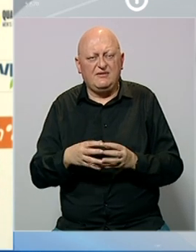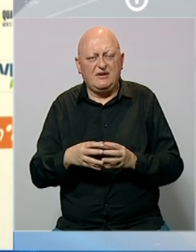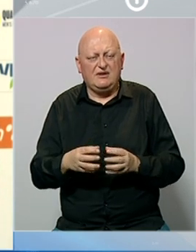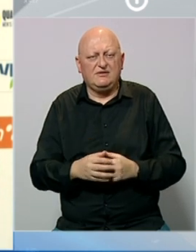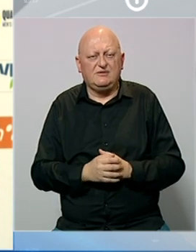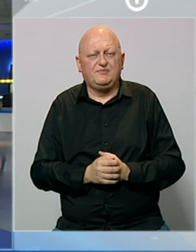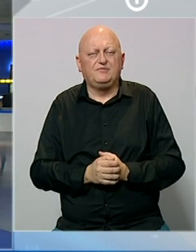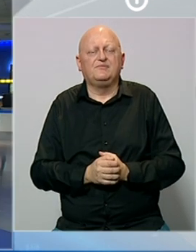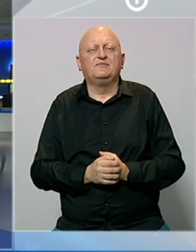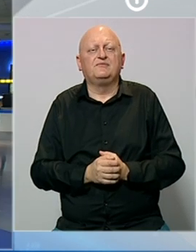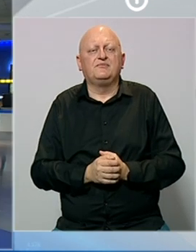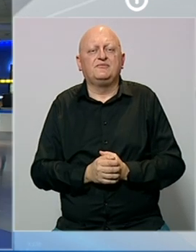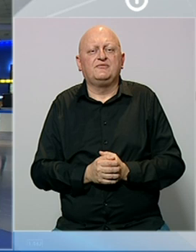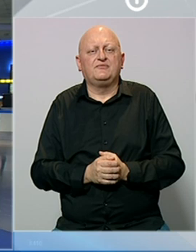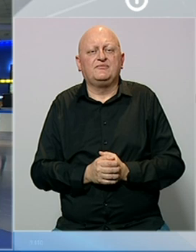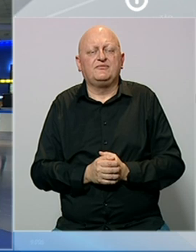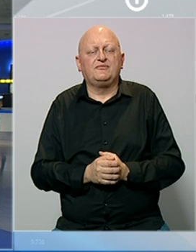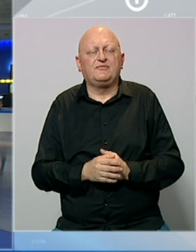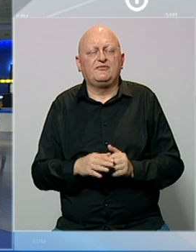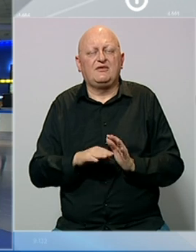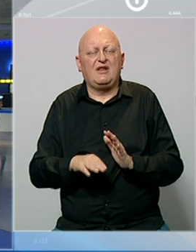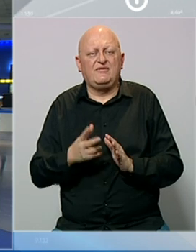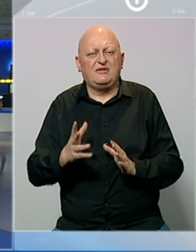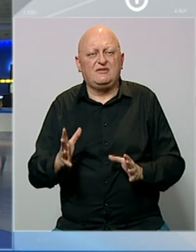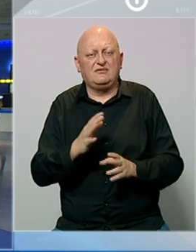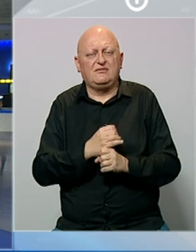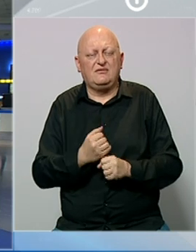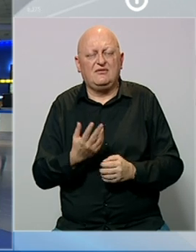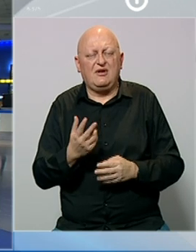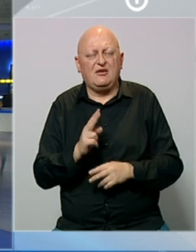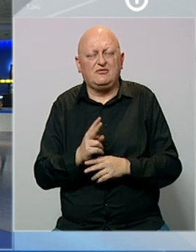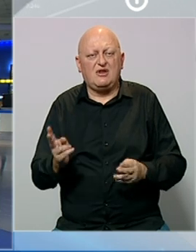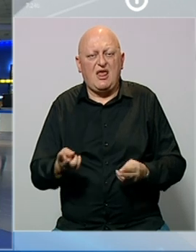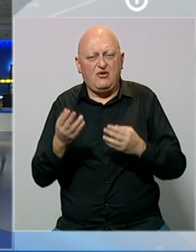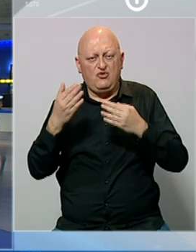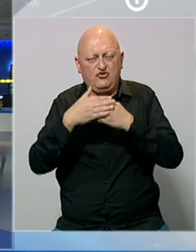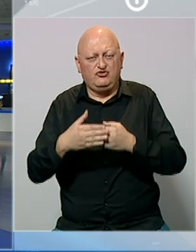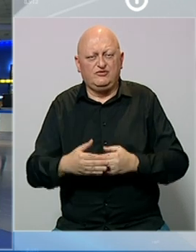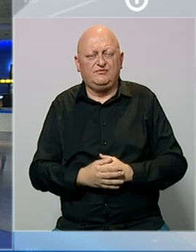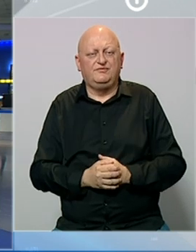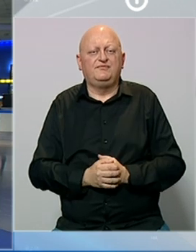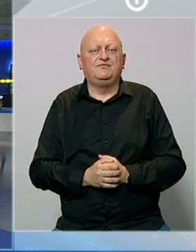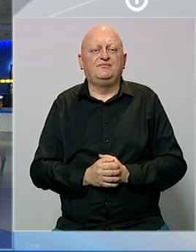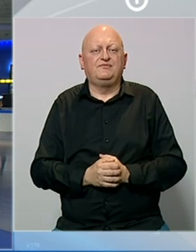I toliko u Dnevniku. Hvala na pozornosti i laku noć.